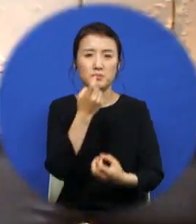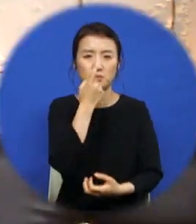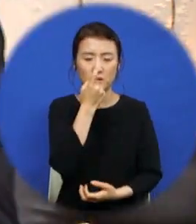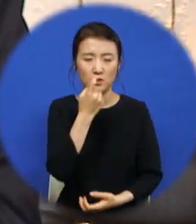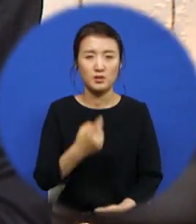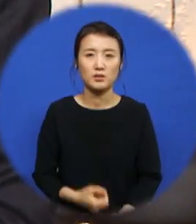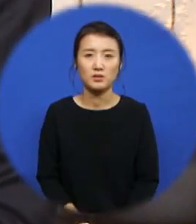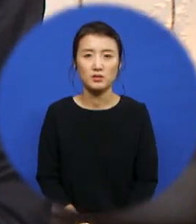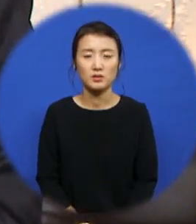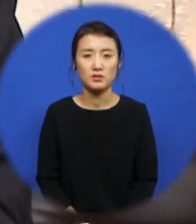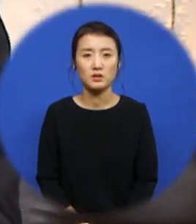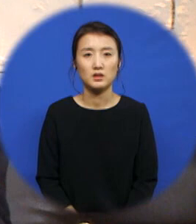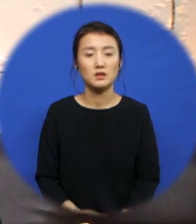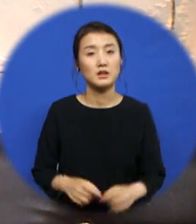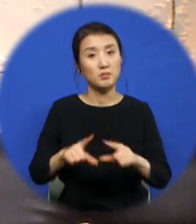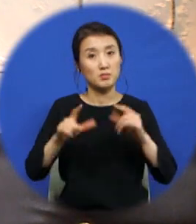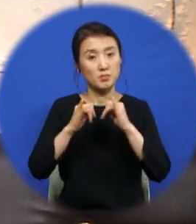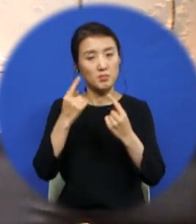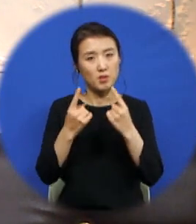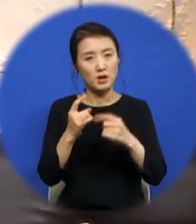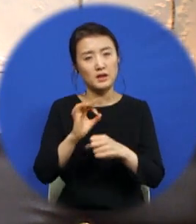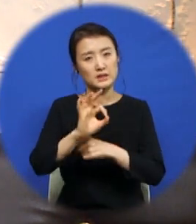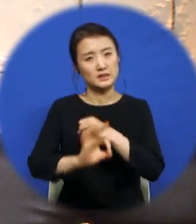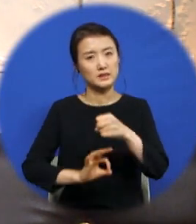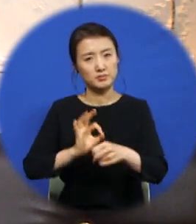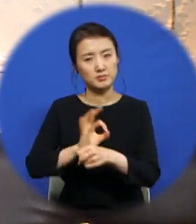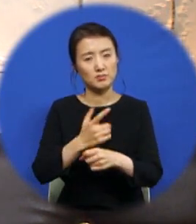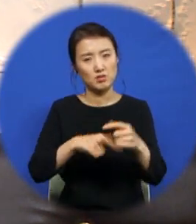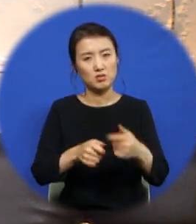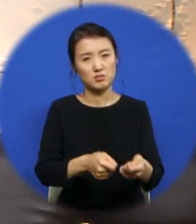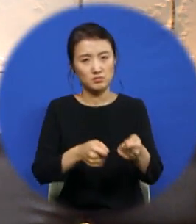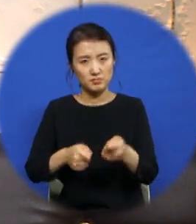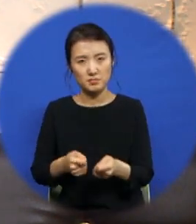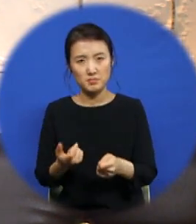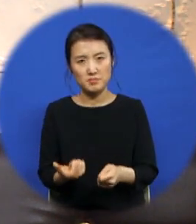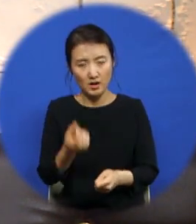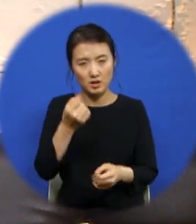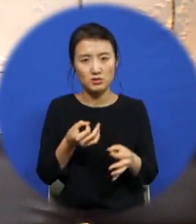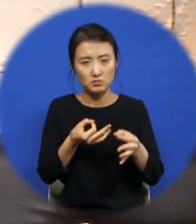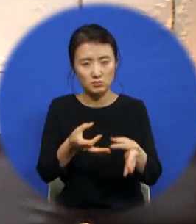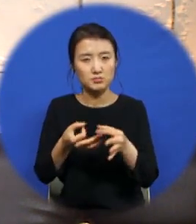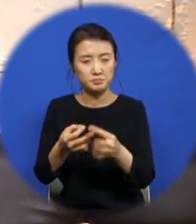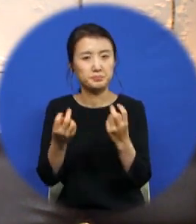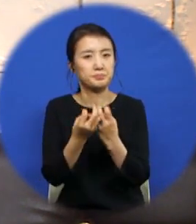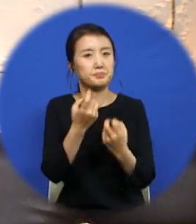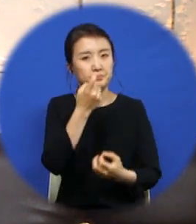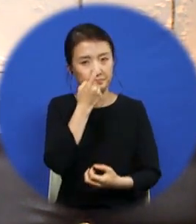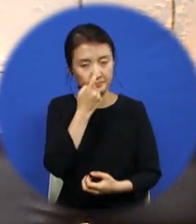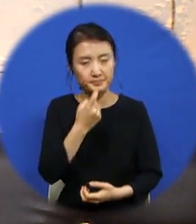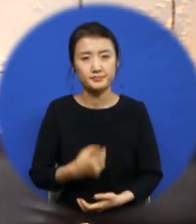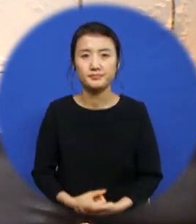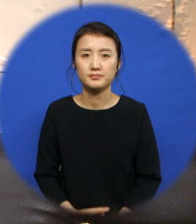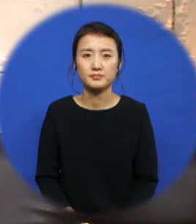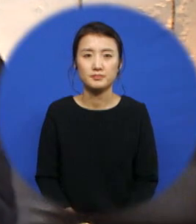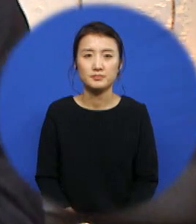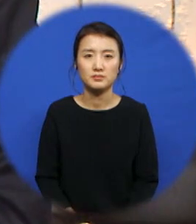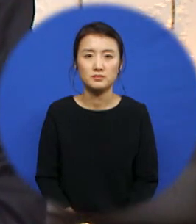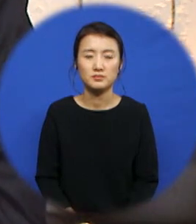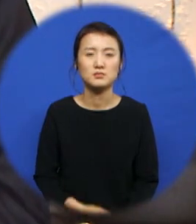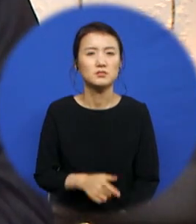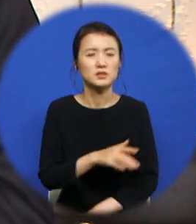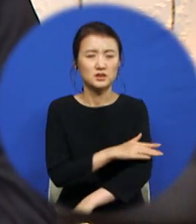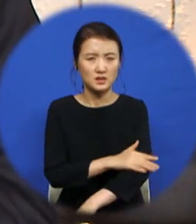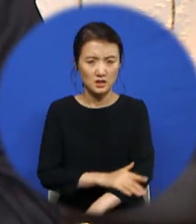우리보다 한 십 년의 산 15년 정도 앞서 가지고 세상에 뛰어 드는 거죠 짜이 것을 참 잘 해야